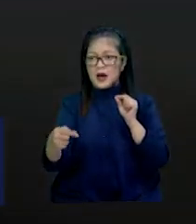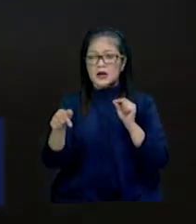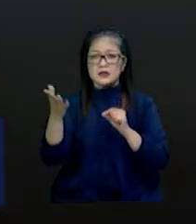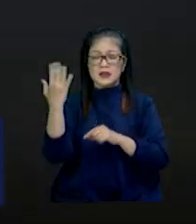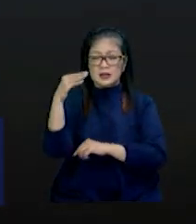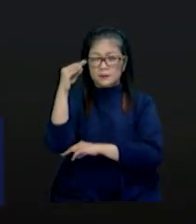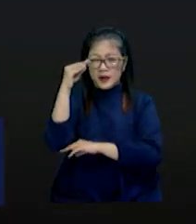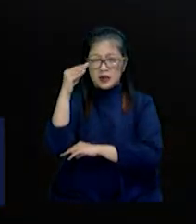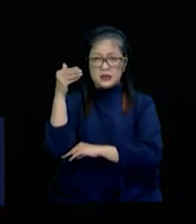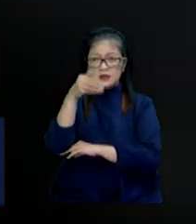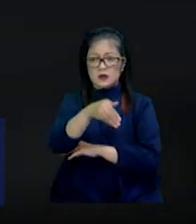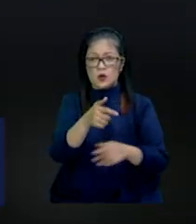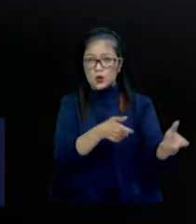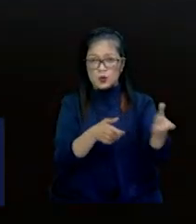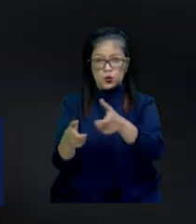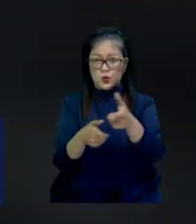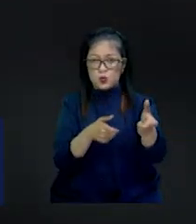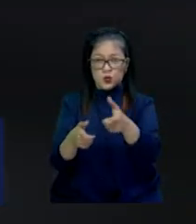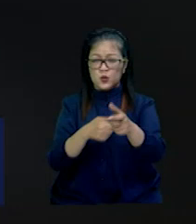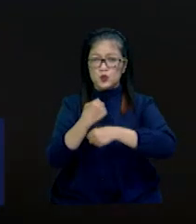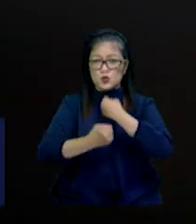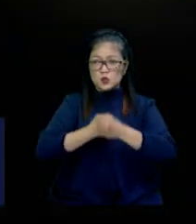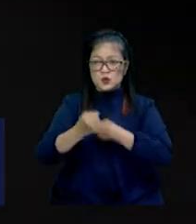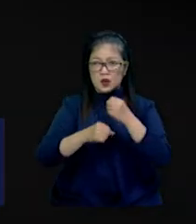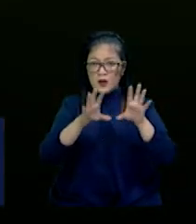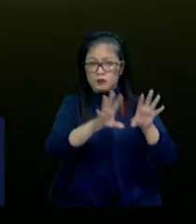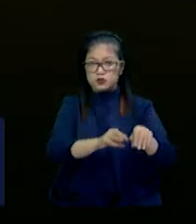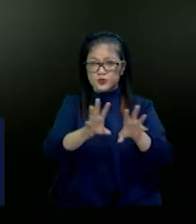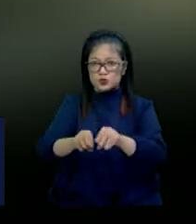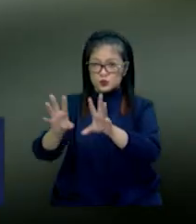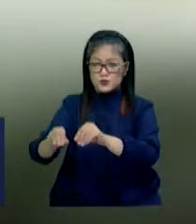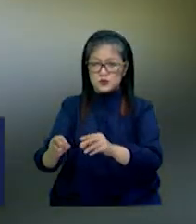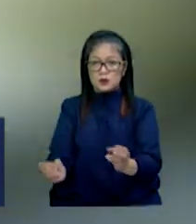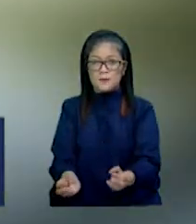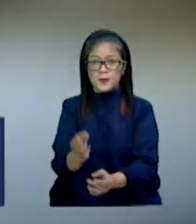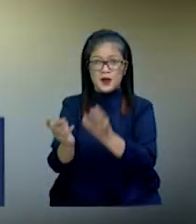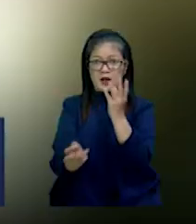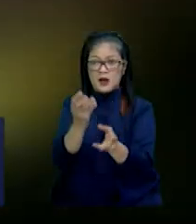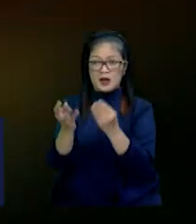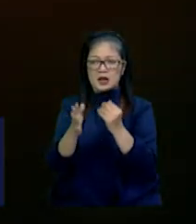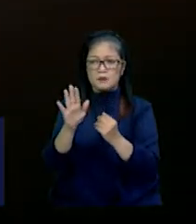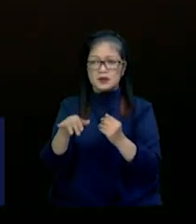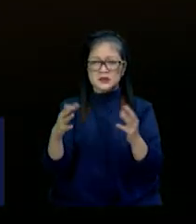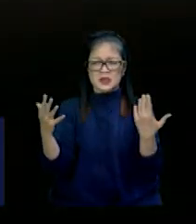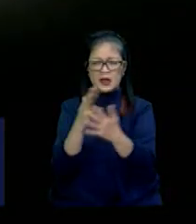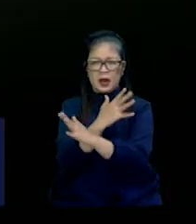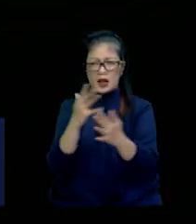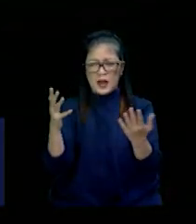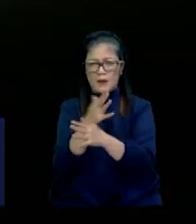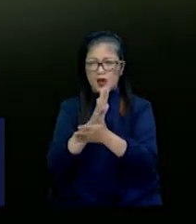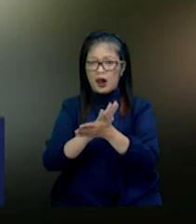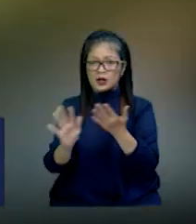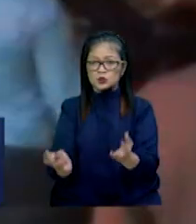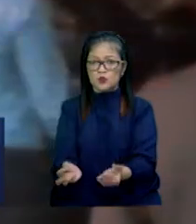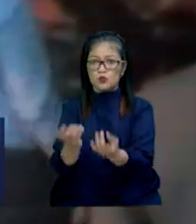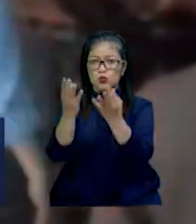cepat datang langsung berupaya memadamkan api. Kebakaran terjadi saat restoran masih ramai dengan pengunjung. Api tiba-tiba muncul dari area